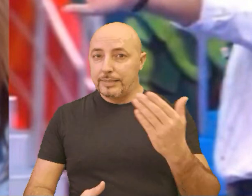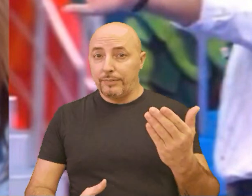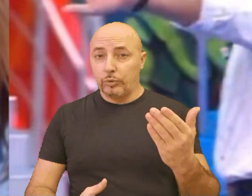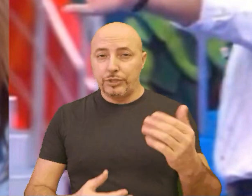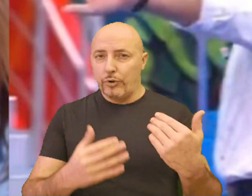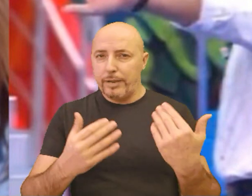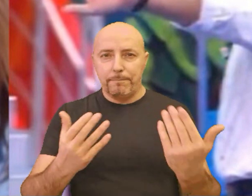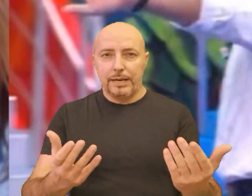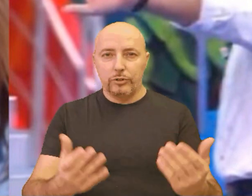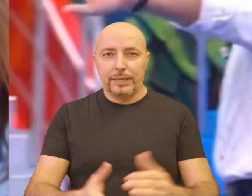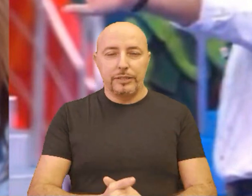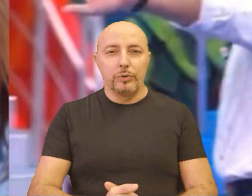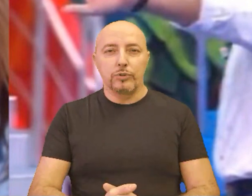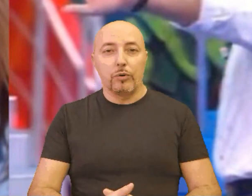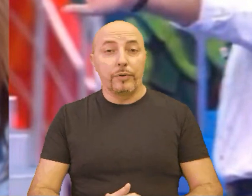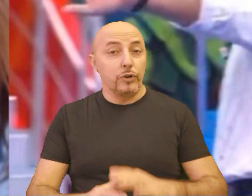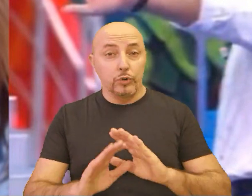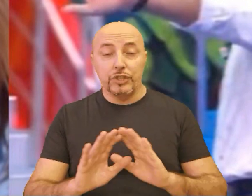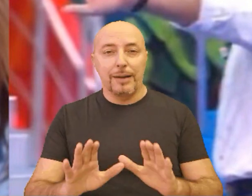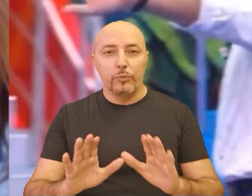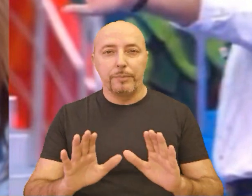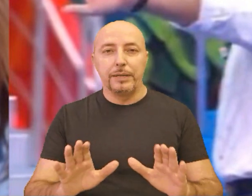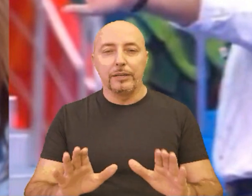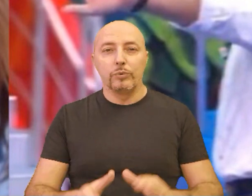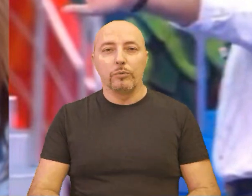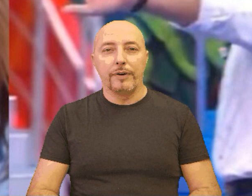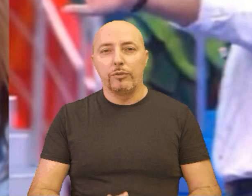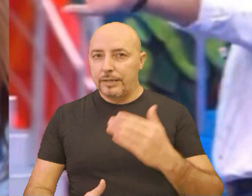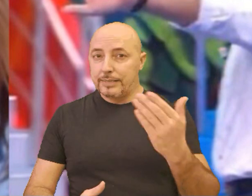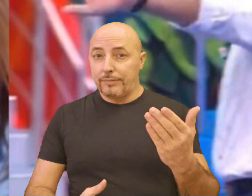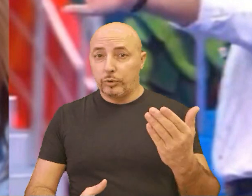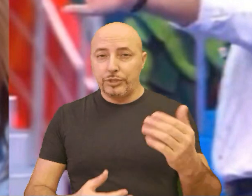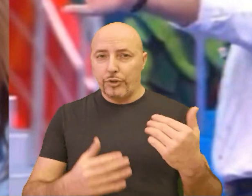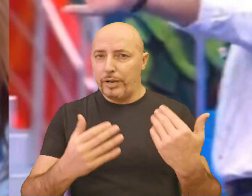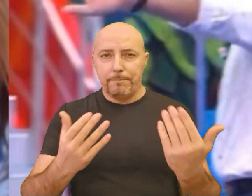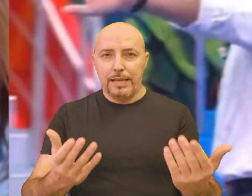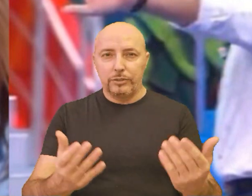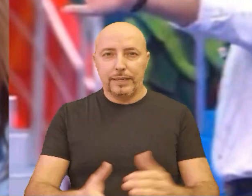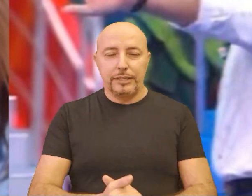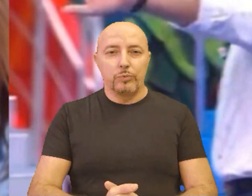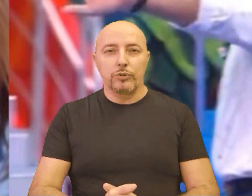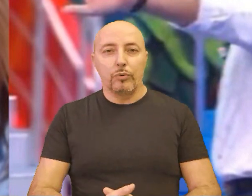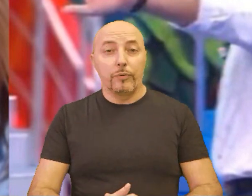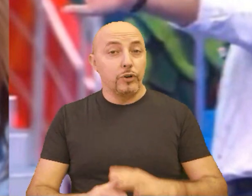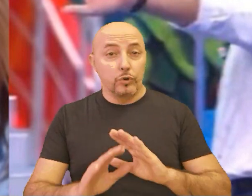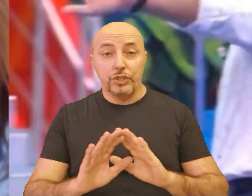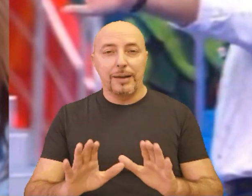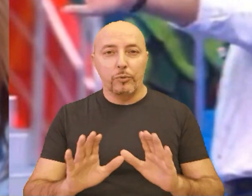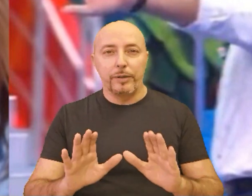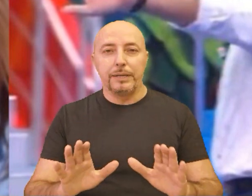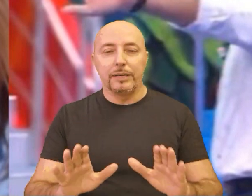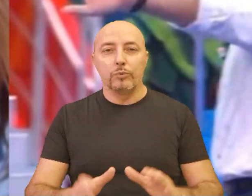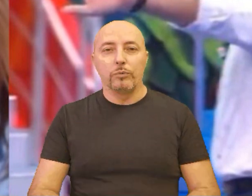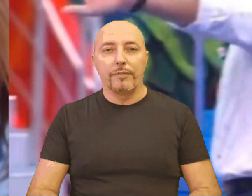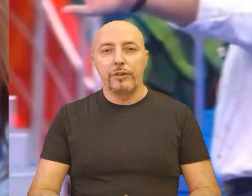fermato la trasmissione per rendere un tributo a questa persona in studio Bonolis ha fatto un cenno con la mano In